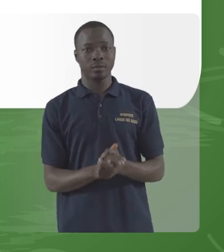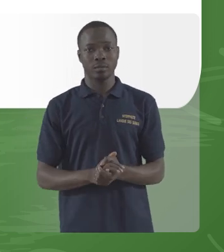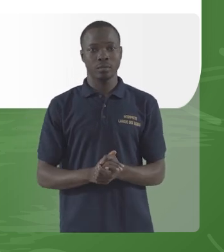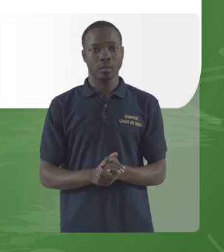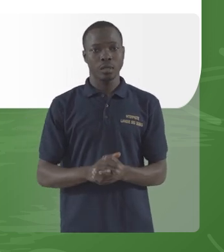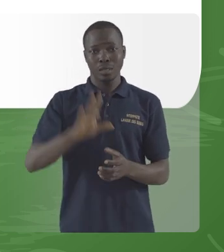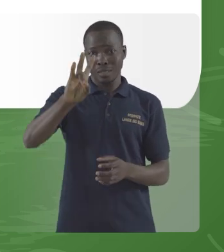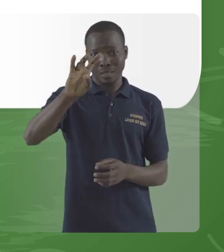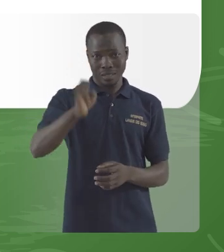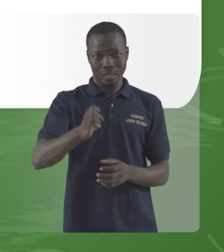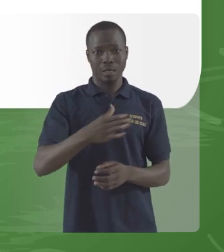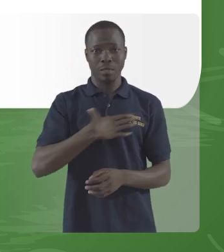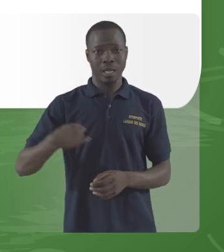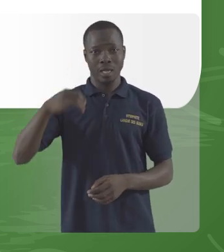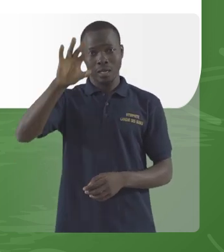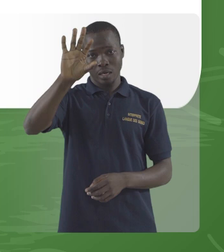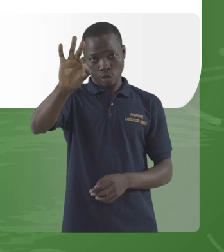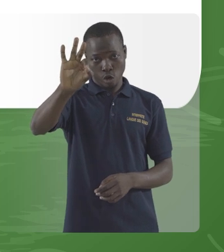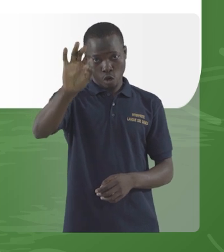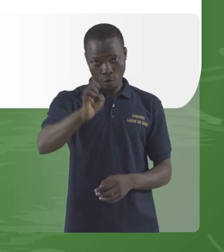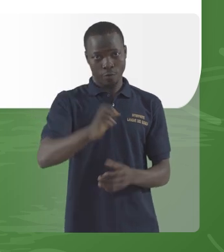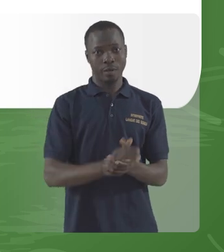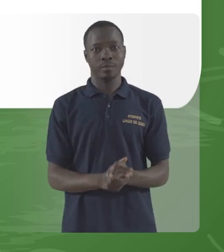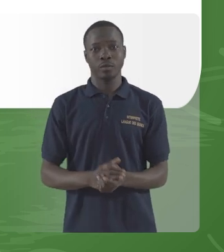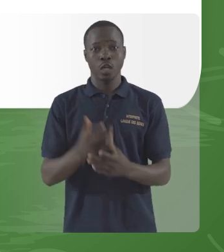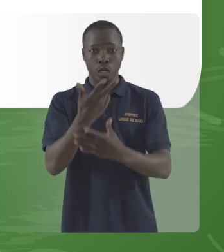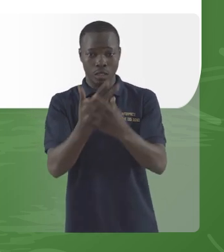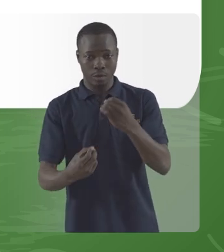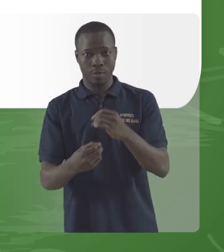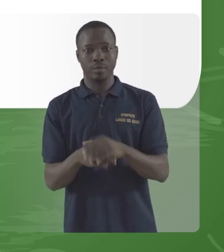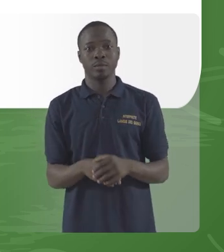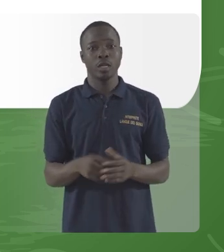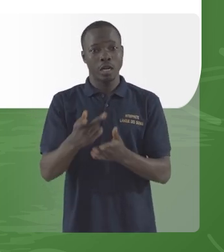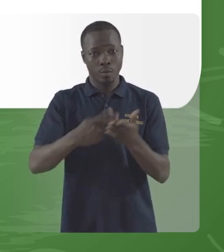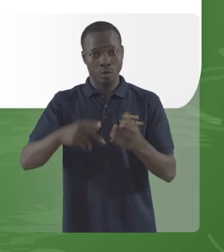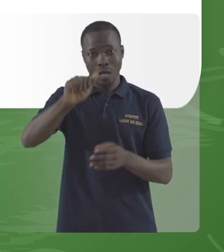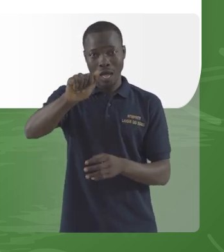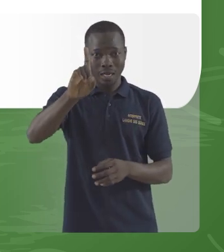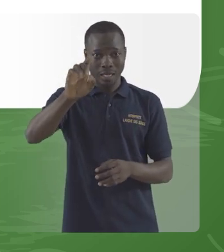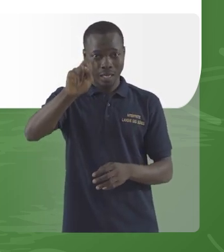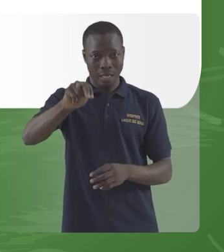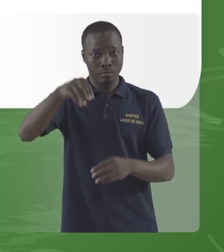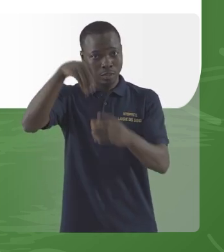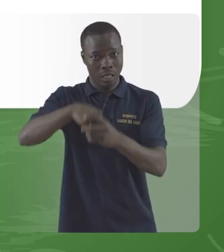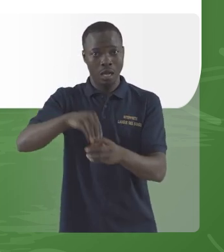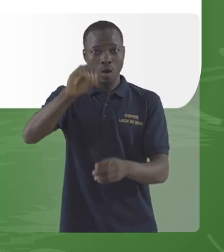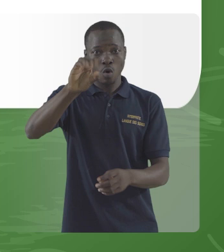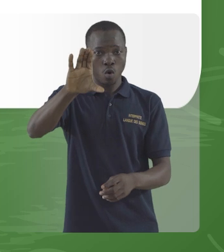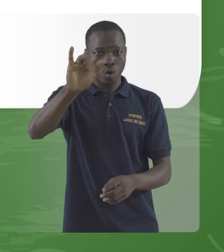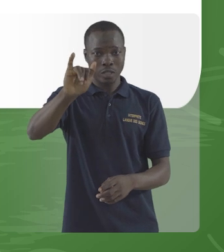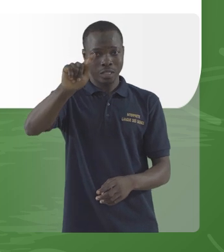des septième et neuvième triplets de la portion d'ADN qui code